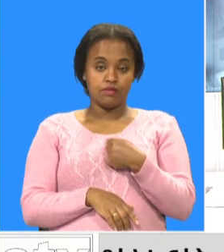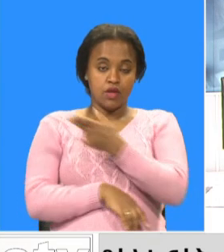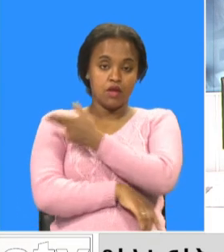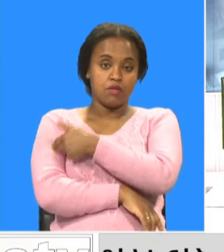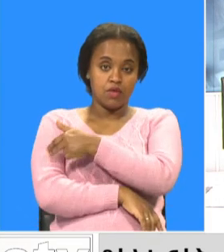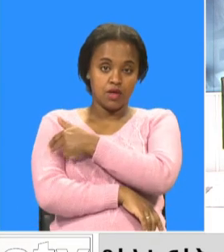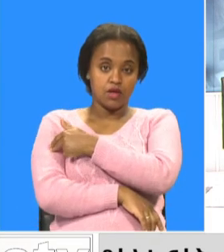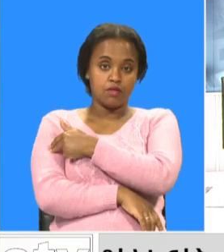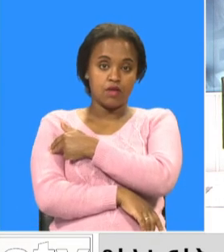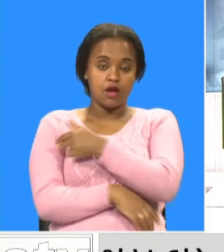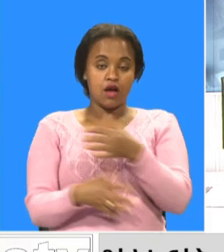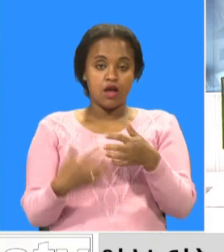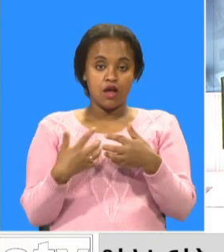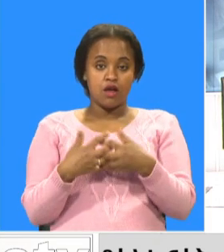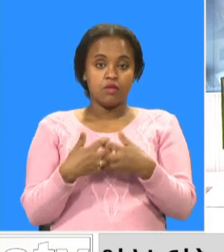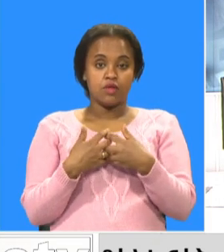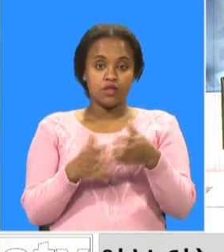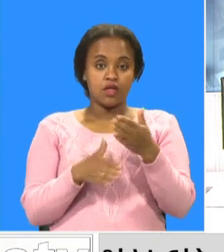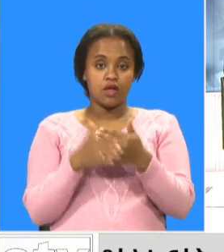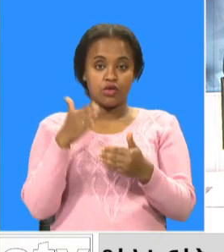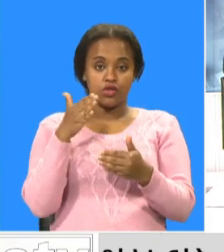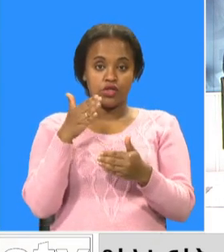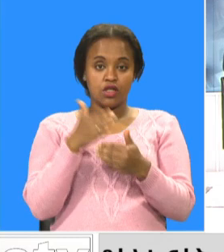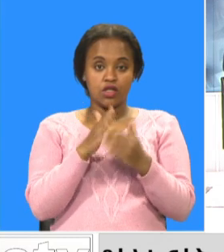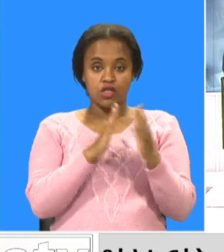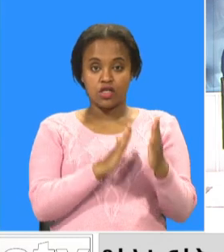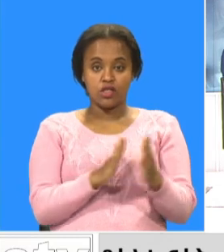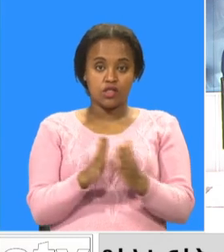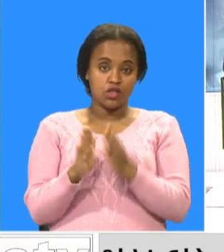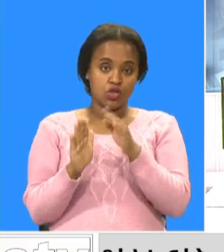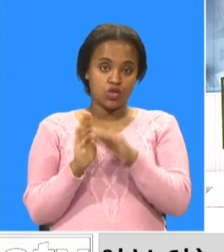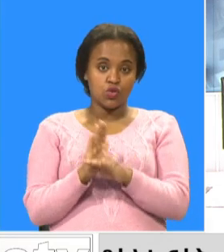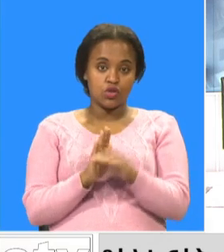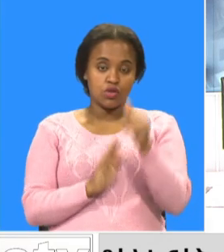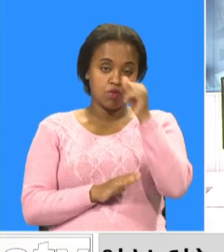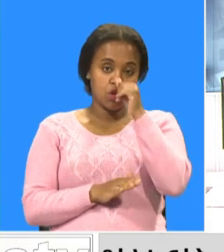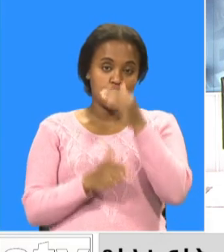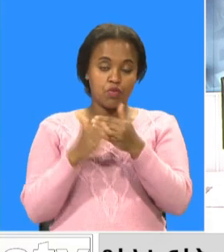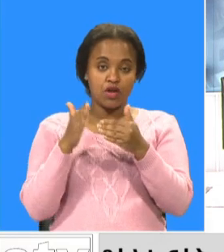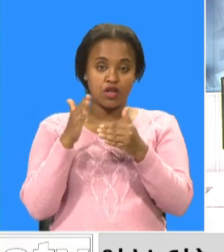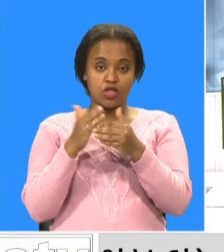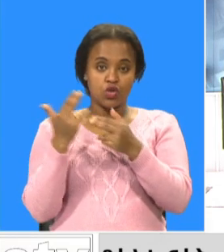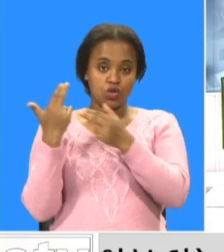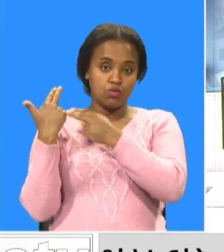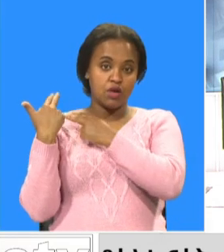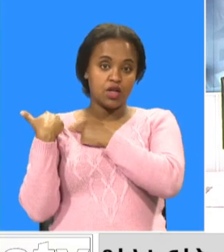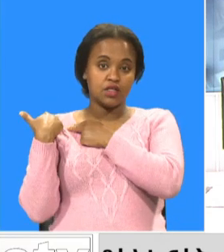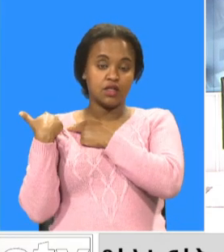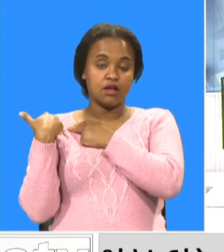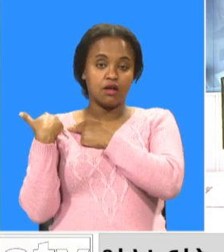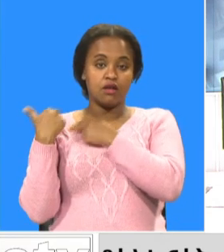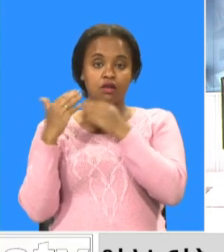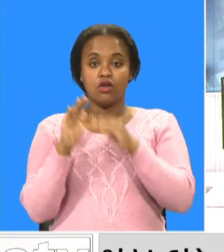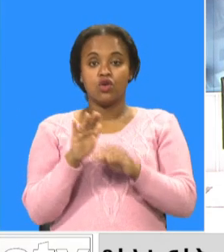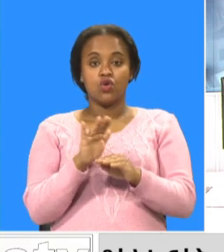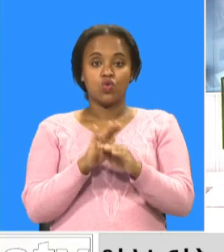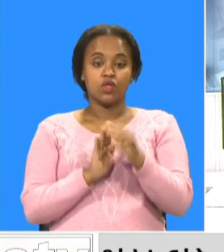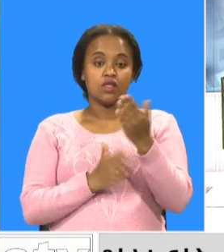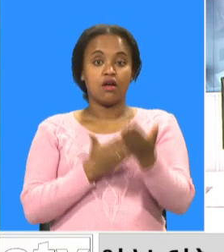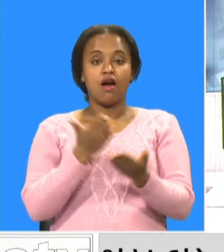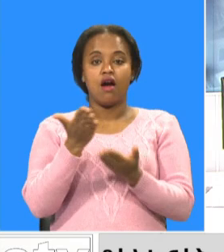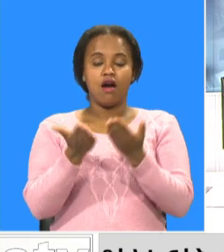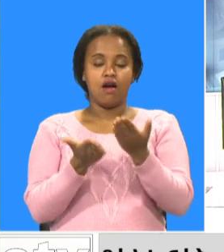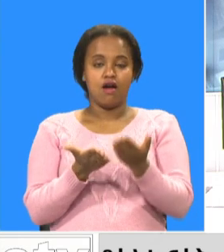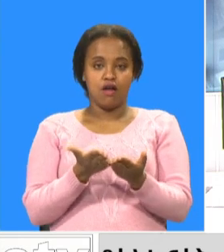በህክምና መሳሪያዎች የደረጃ ዝግጅት ውስጥ በኮሚቴ አባልነት በኢትዮጵያ ደረጃዎች ባለስልጣን ውስጥ